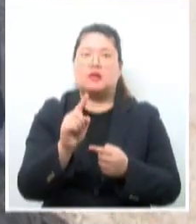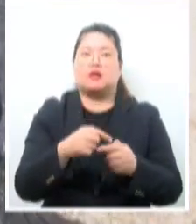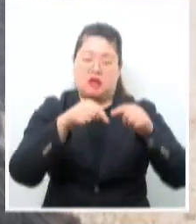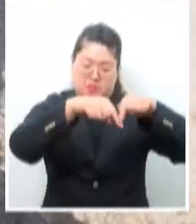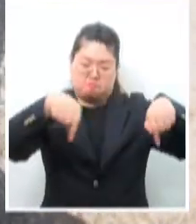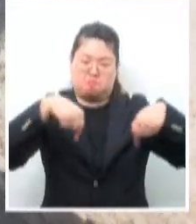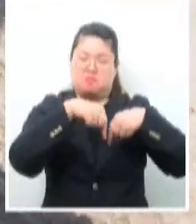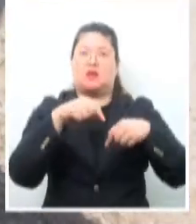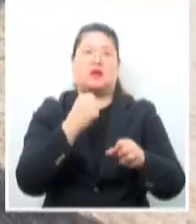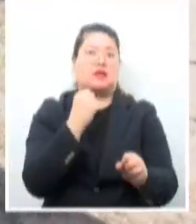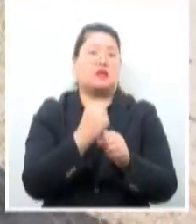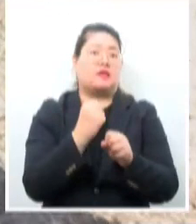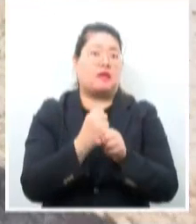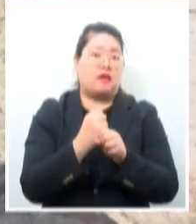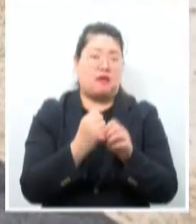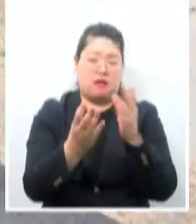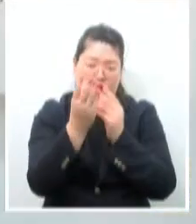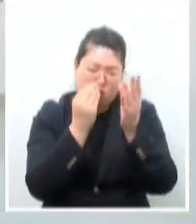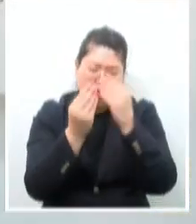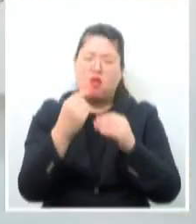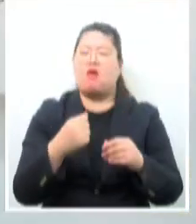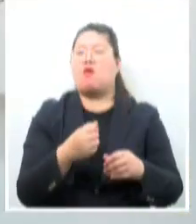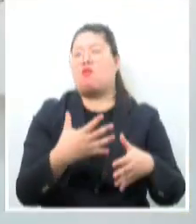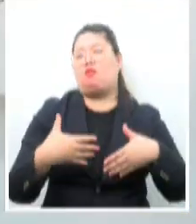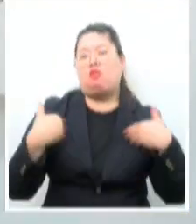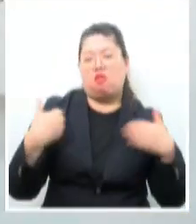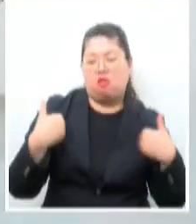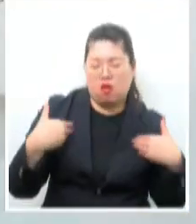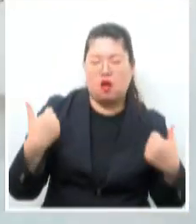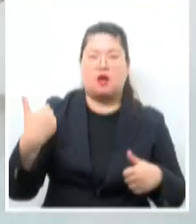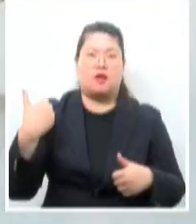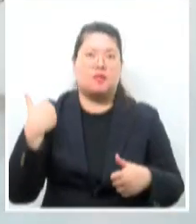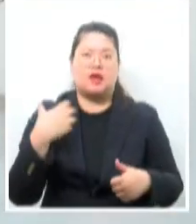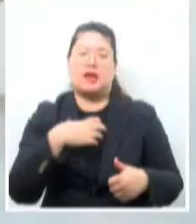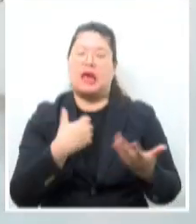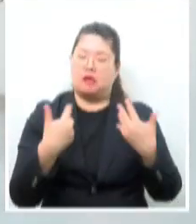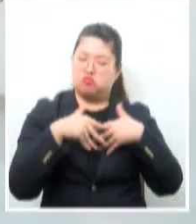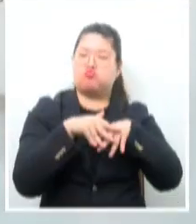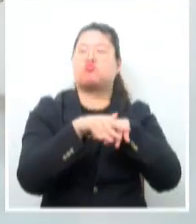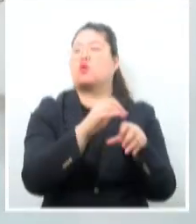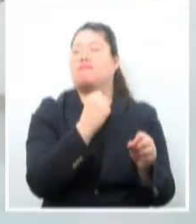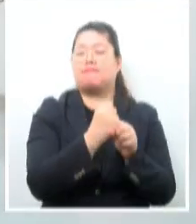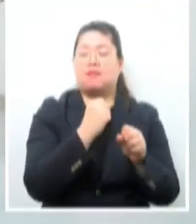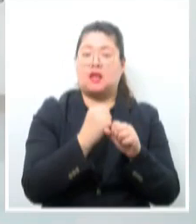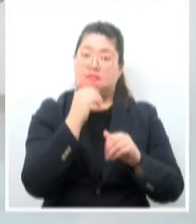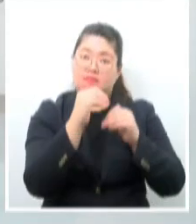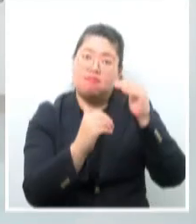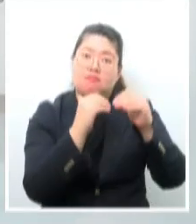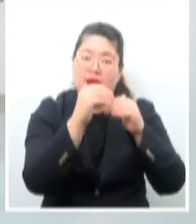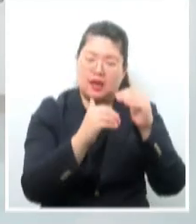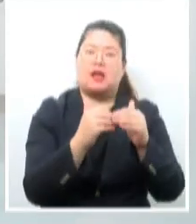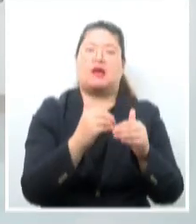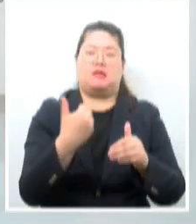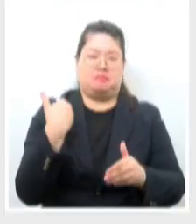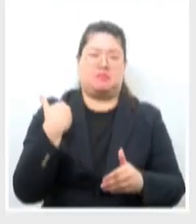ำให้สิ่งเหล่านี้ทำได้อย่างสนุกแล้วก็เกิดความสุขอยากมีส่วนร่วมในการพัฒนาและเป็นส่วนหนึ่งไปด้วย